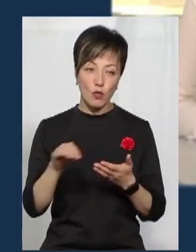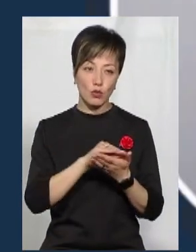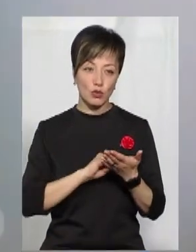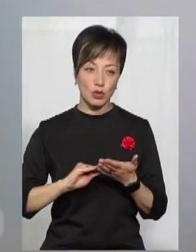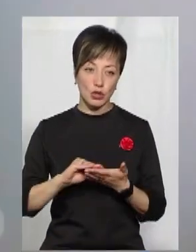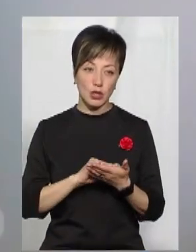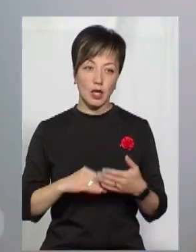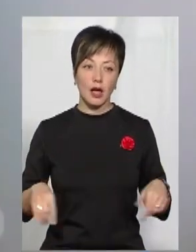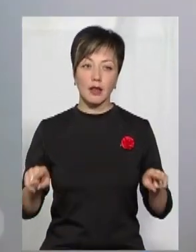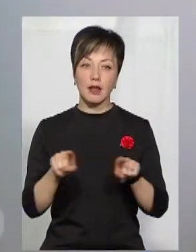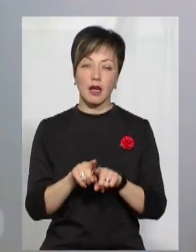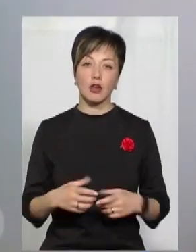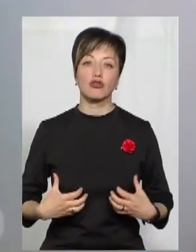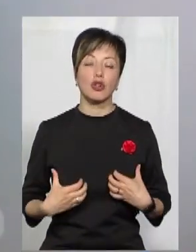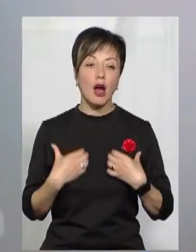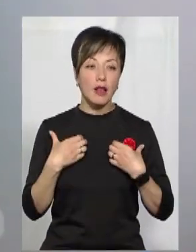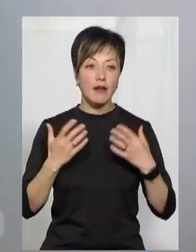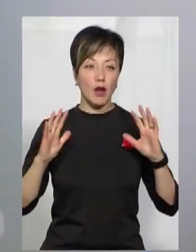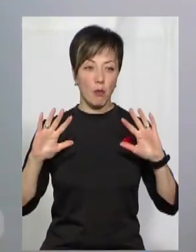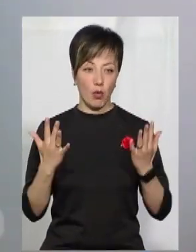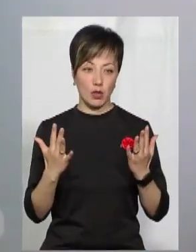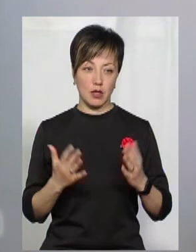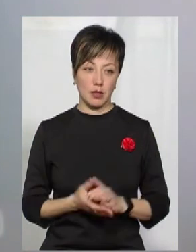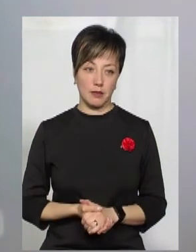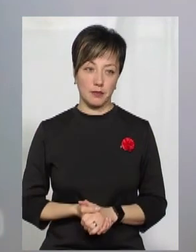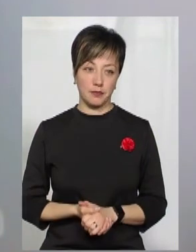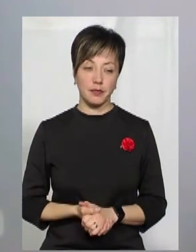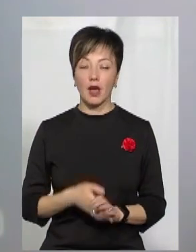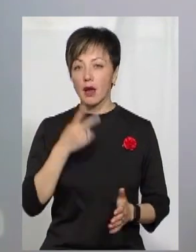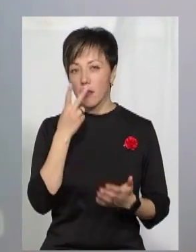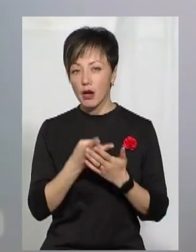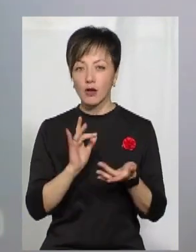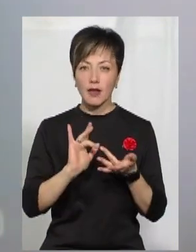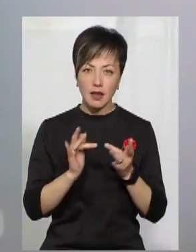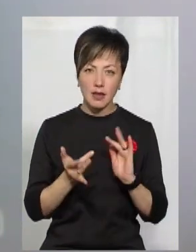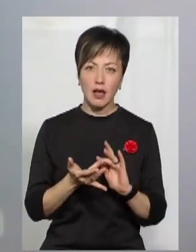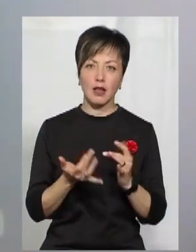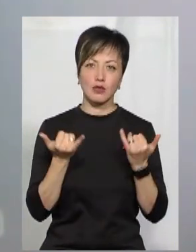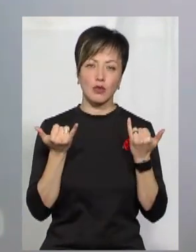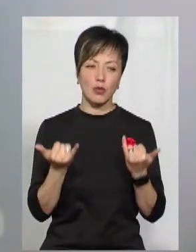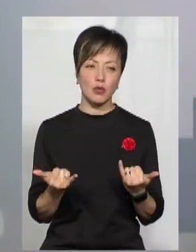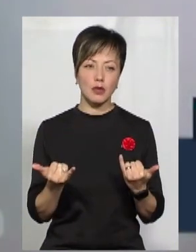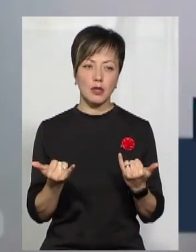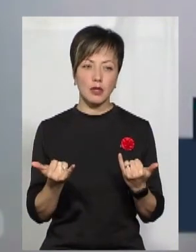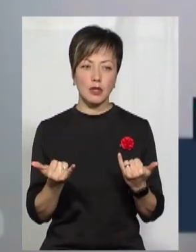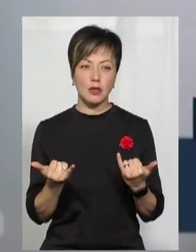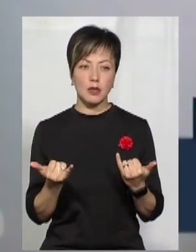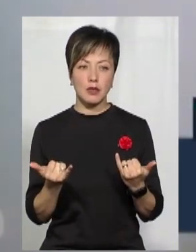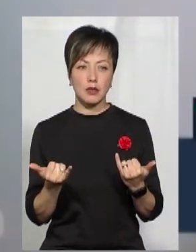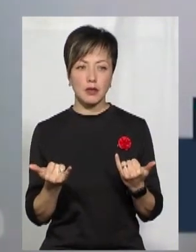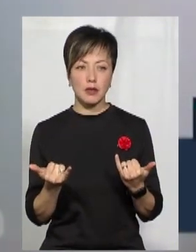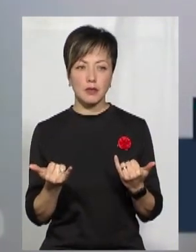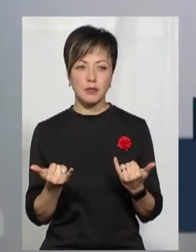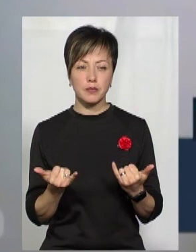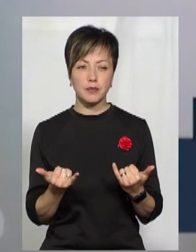таких жахливих подій. Зокрема, я бачу, що і в соціальних мережах на сьогодні пов'язують і, так